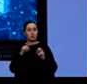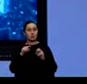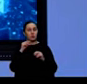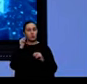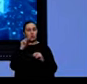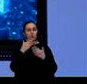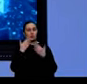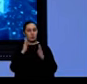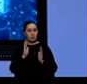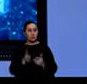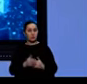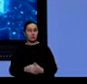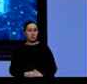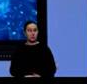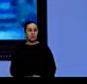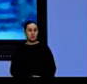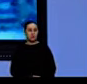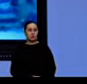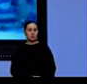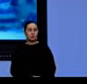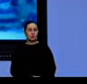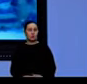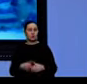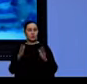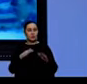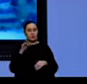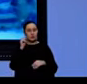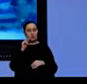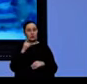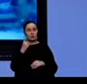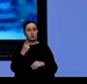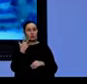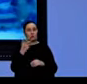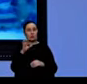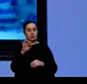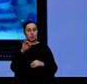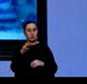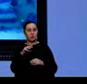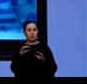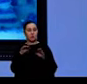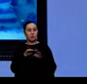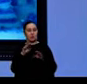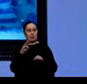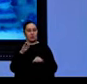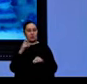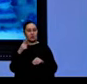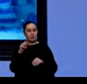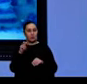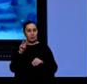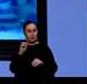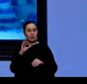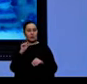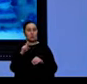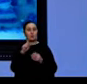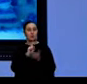mavzusini o'qib o'rganamiz. O'tgan darsda 103-чи бетдаги тенглама